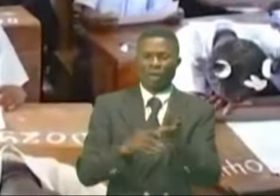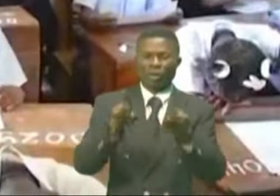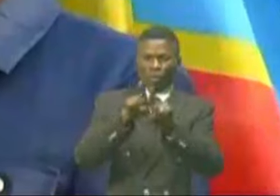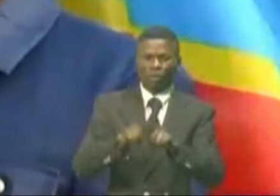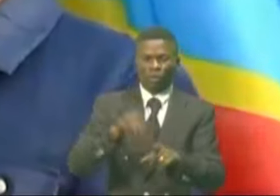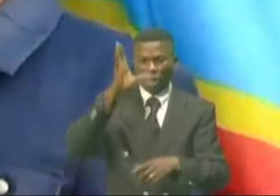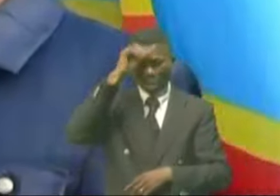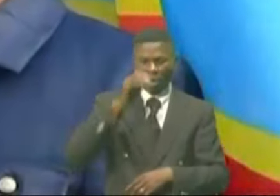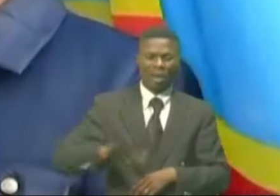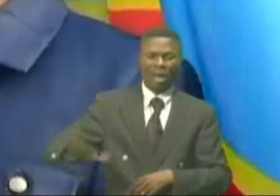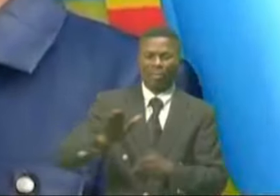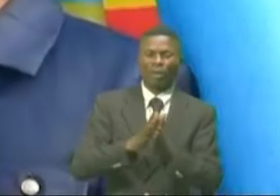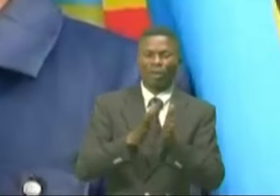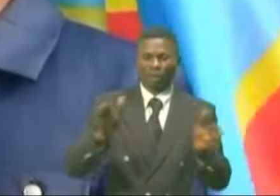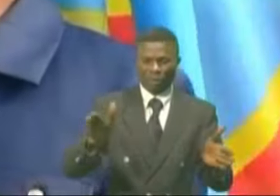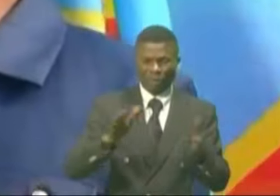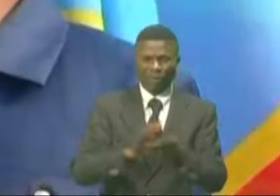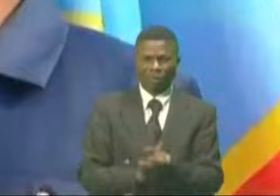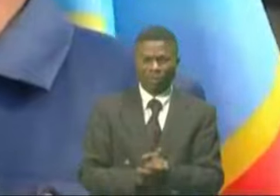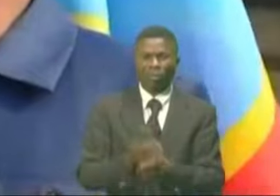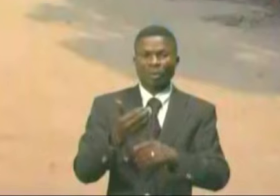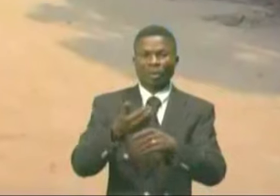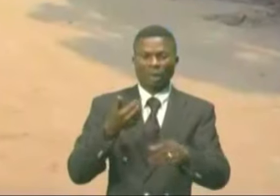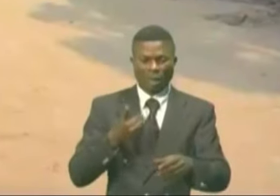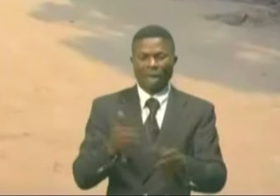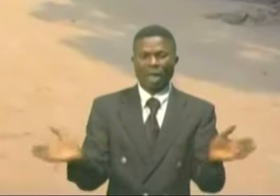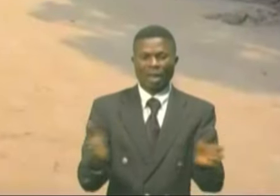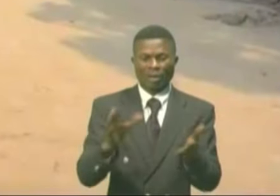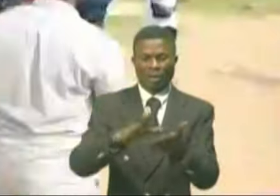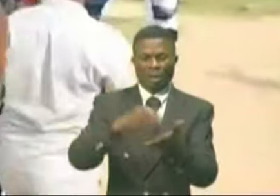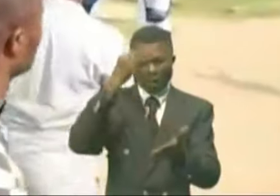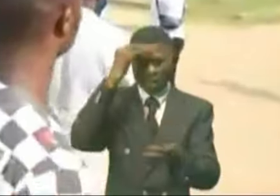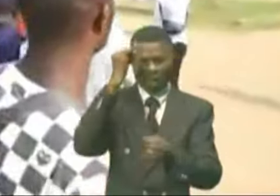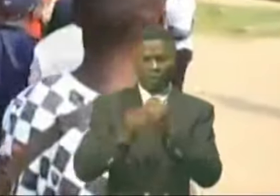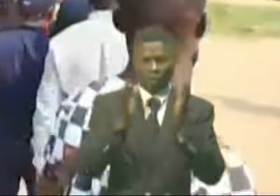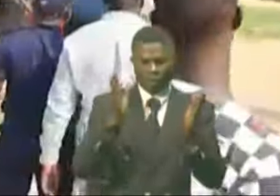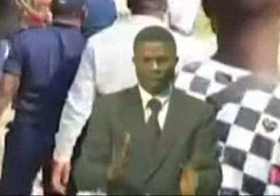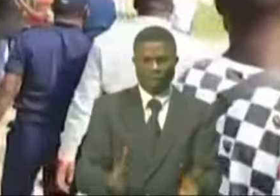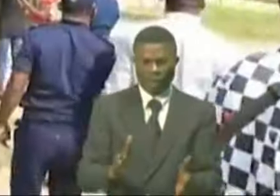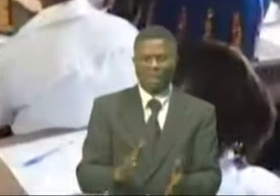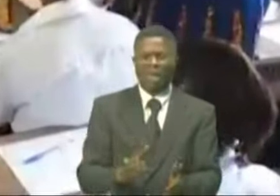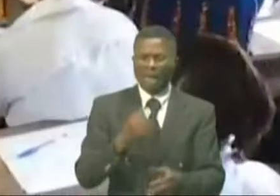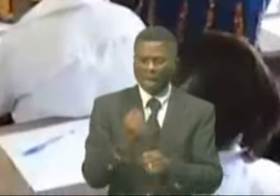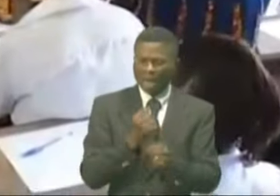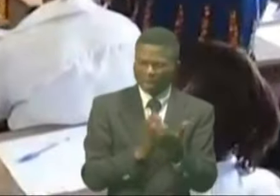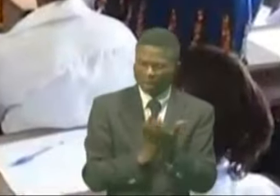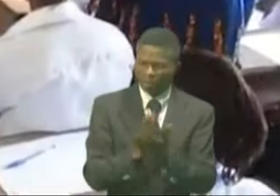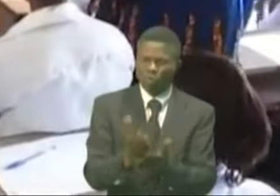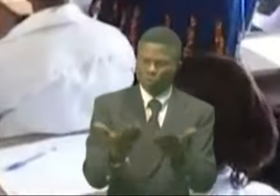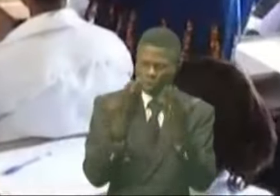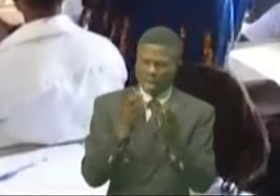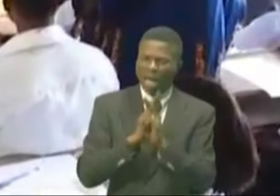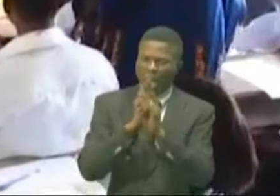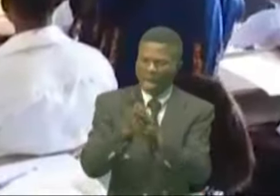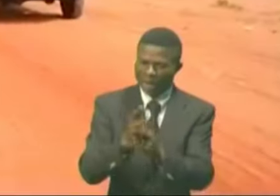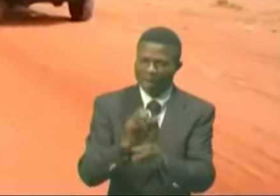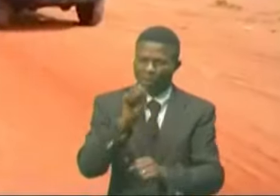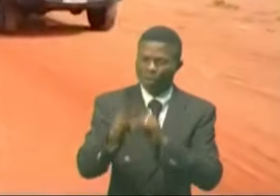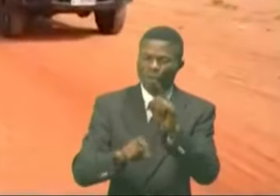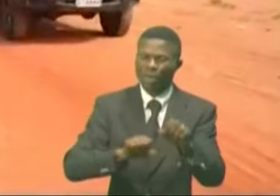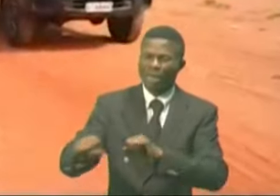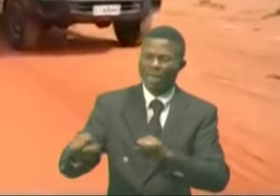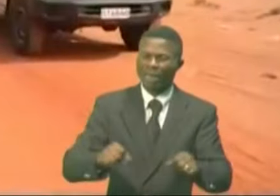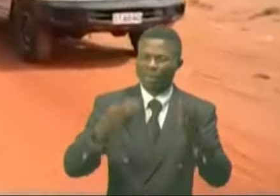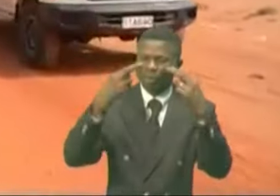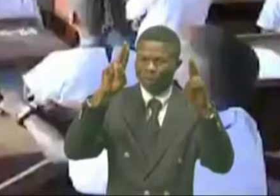sur l'ensemble du pays. C'est avant d'encourager les élèves finalistes à mettre du sérieux dans la façon de répondre aux questions pour réussir.